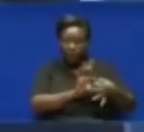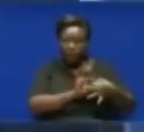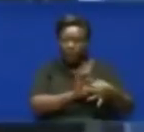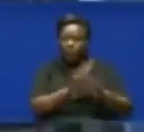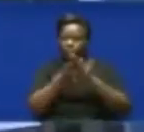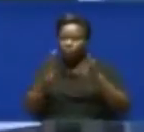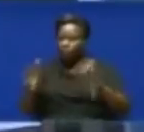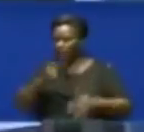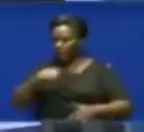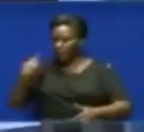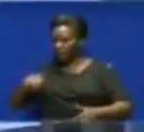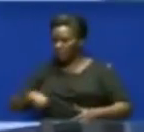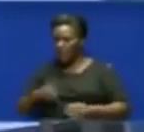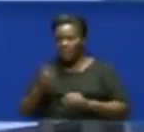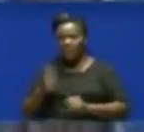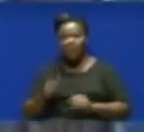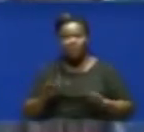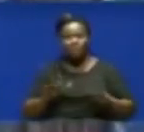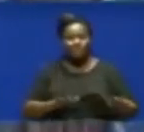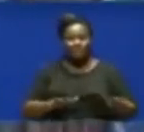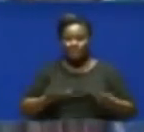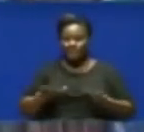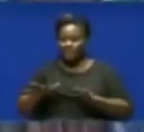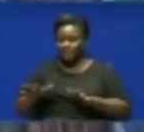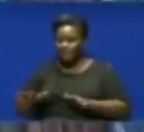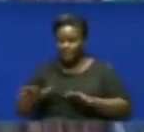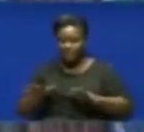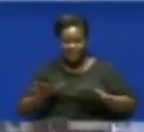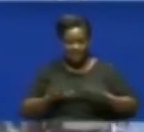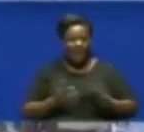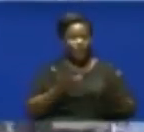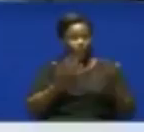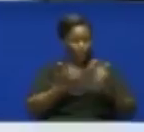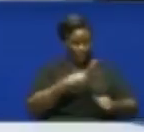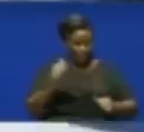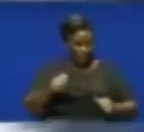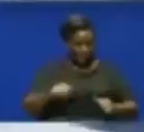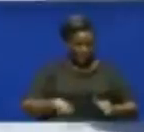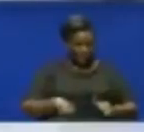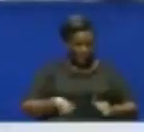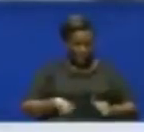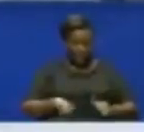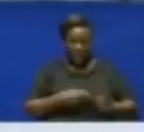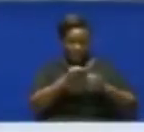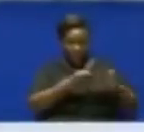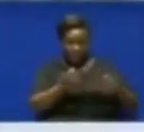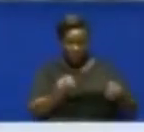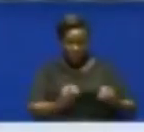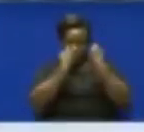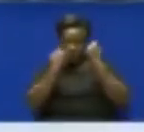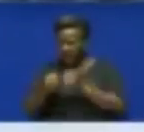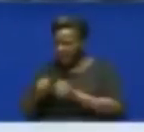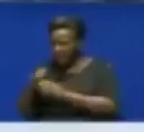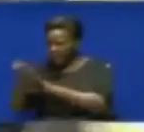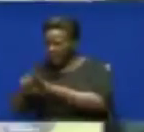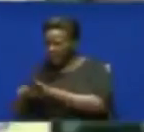heka uwezo kujilinda wa nchi za Kiafrika na uwezo wa China kulikabili janga lenyewe ni mambo yaliyokuwa kwenye mjadala